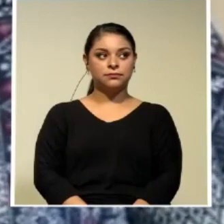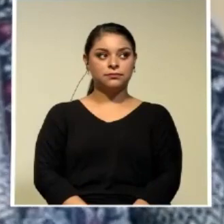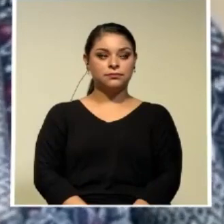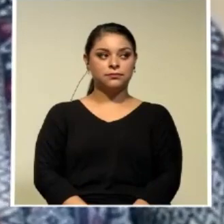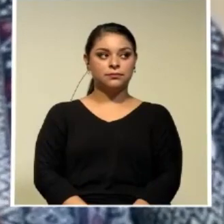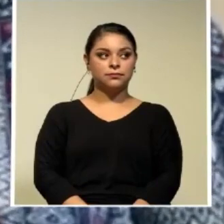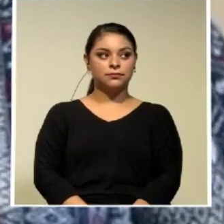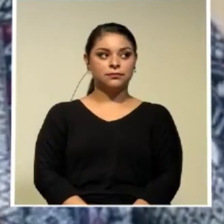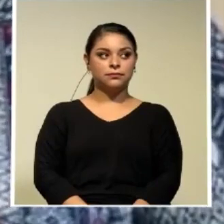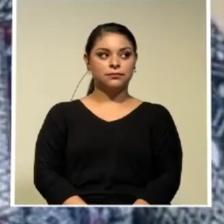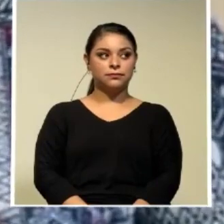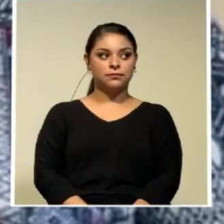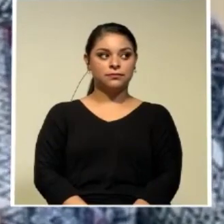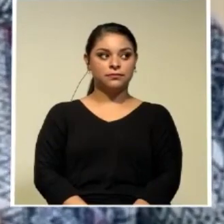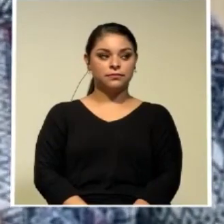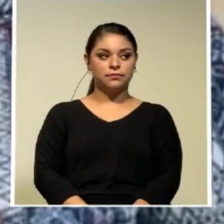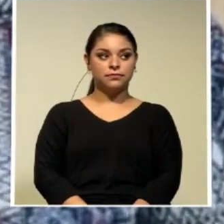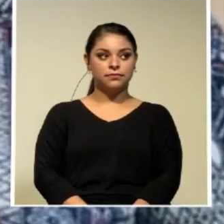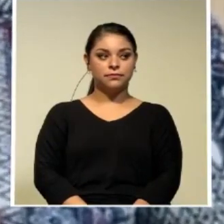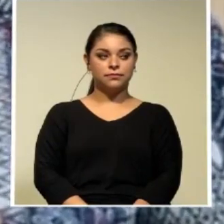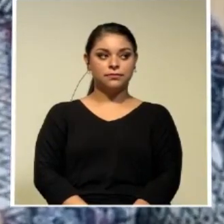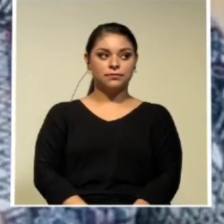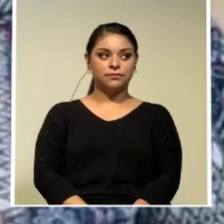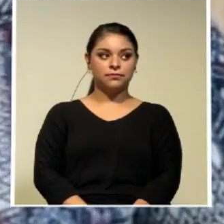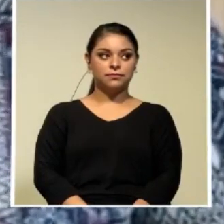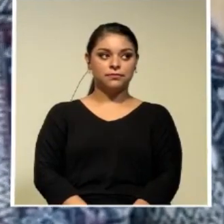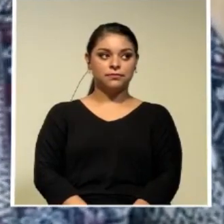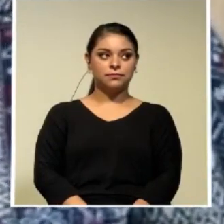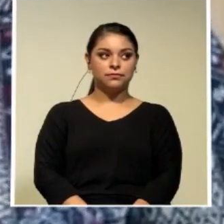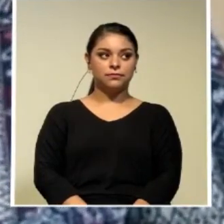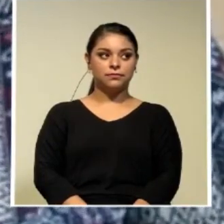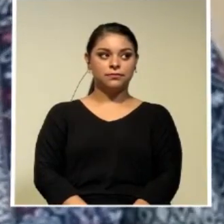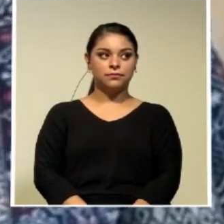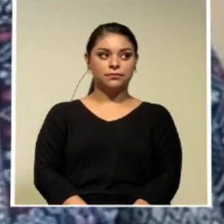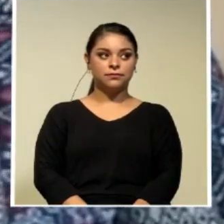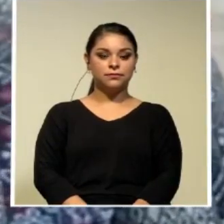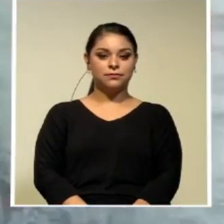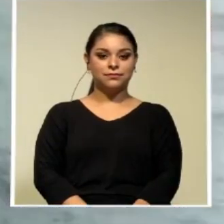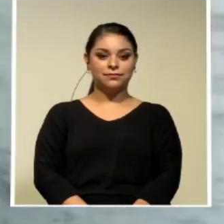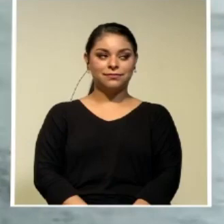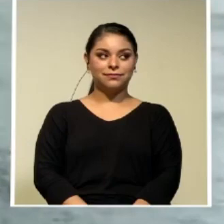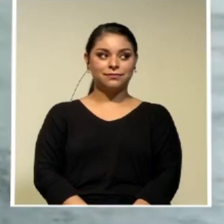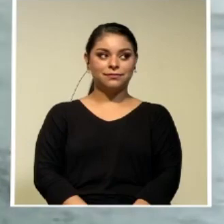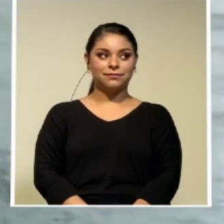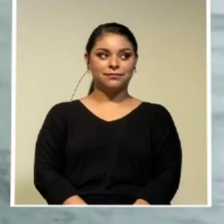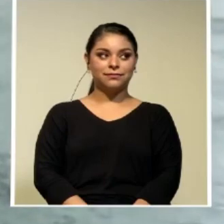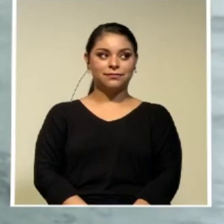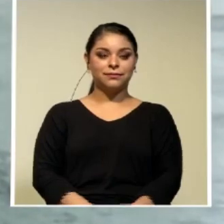Maintenant, pratiquons un joint à Jacadi.